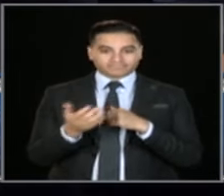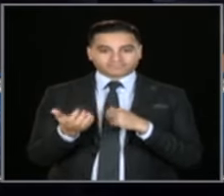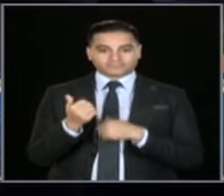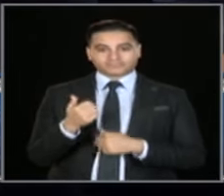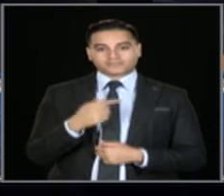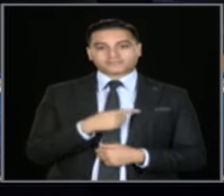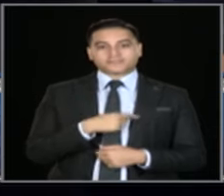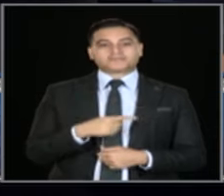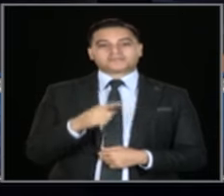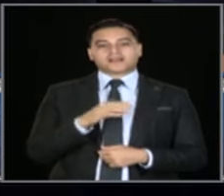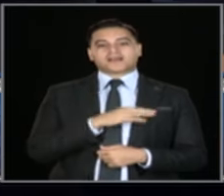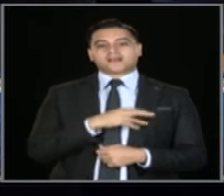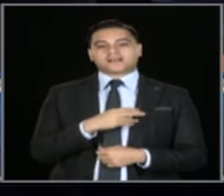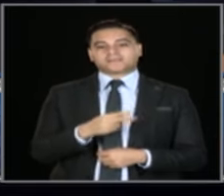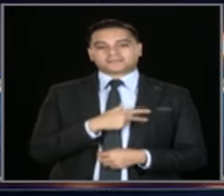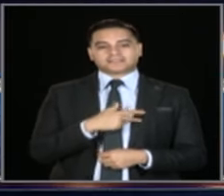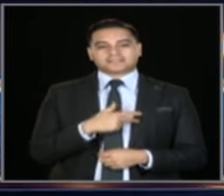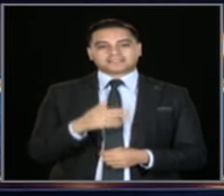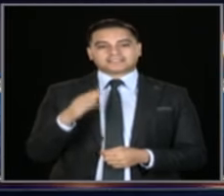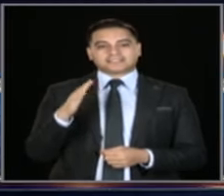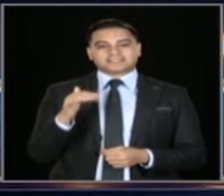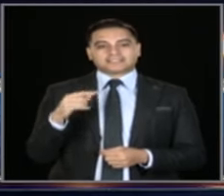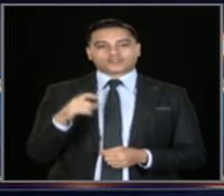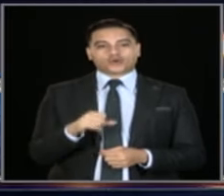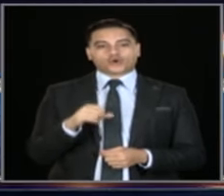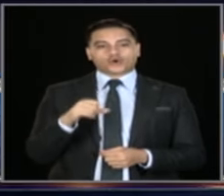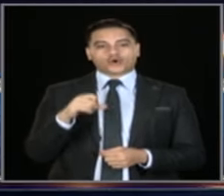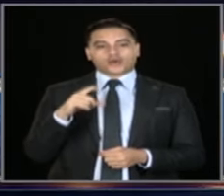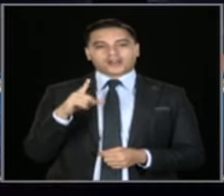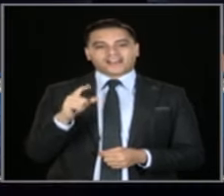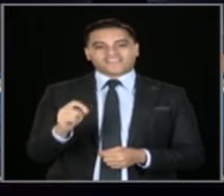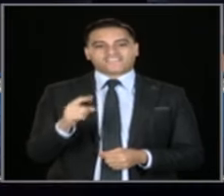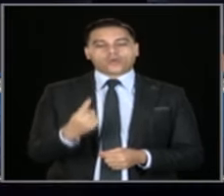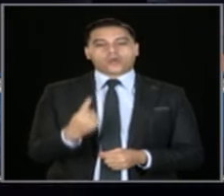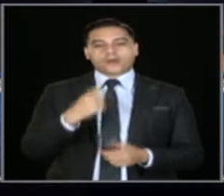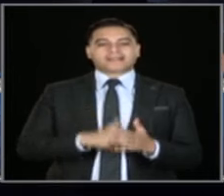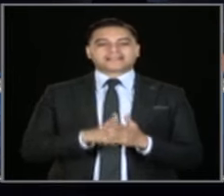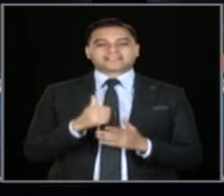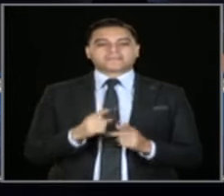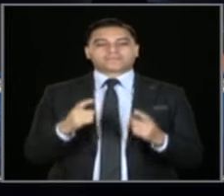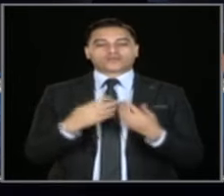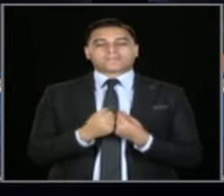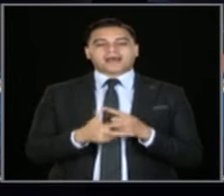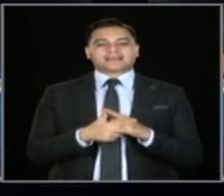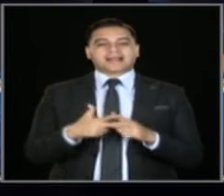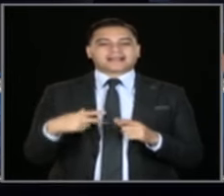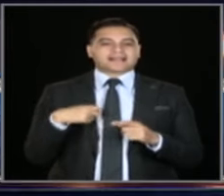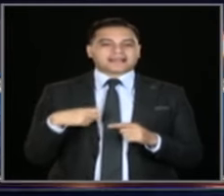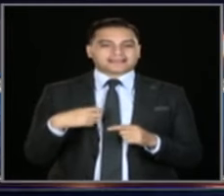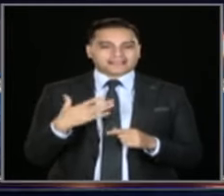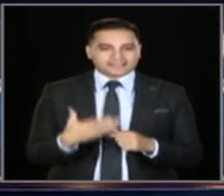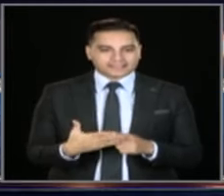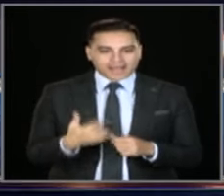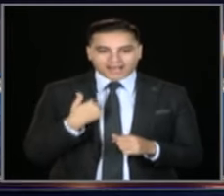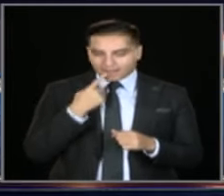بسم الله الرحمن الرحيم. مين بقى؟ سيدورف. لو مع ميلان واياكس ريال مدريد. سيدورف هو الوحيد اللي كسب البطوله مع 3 انديه.